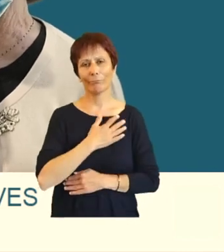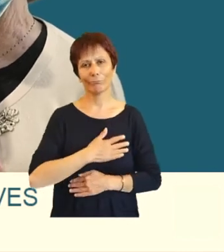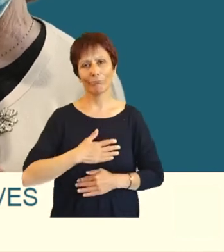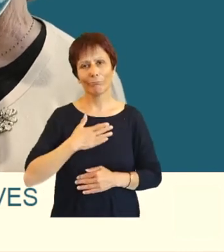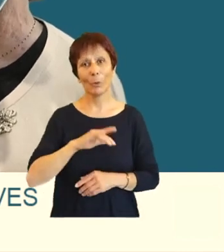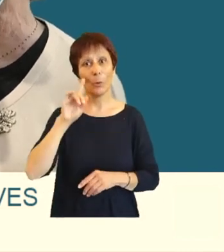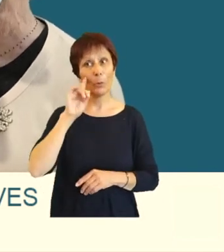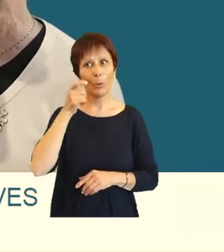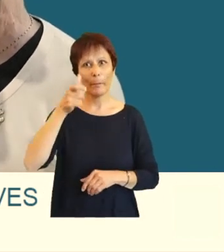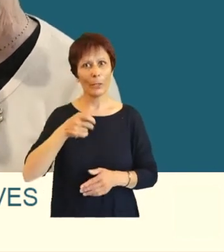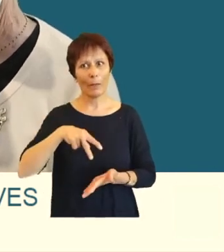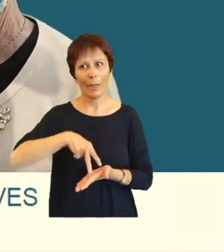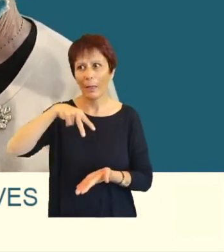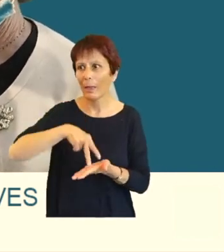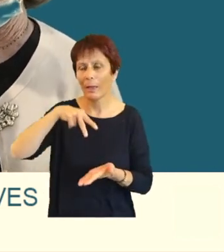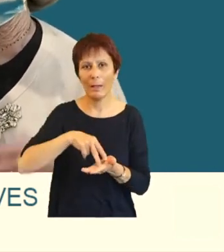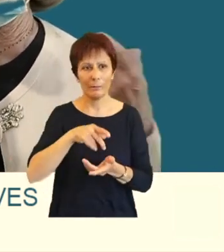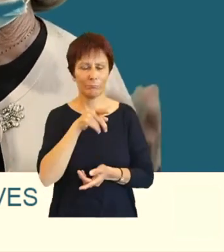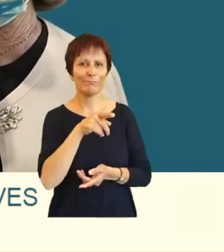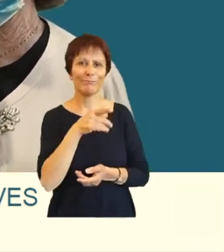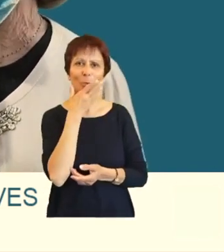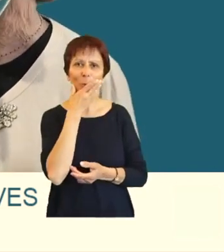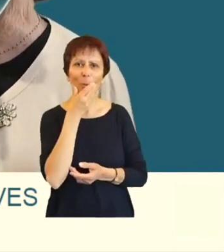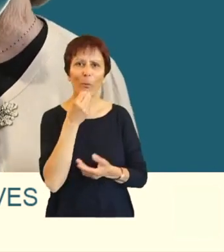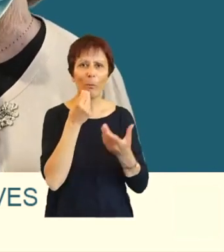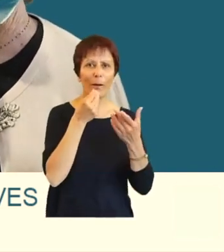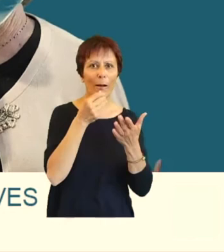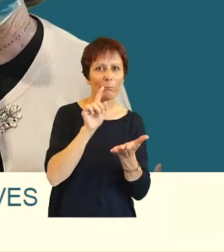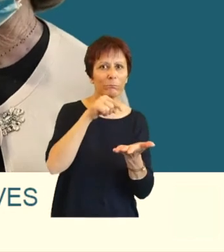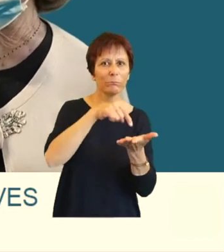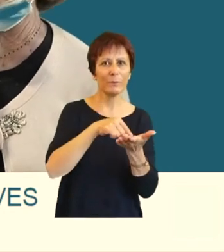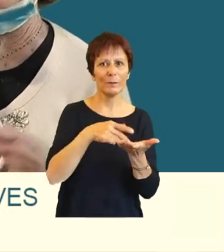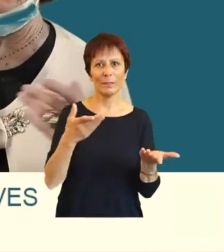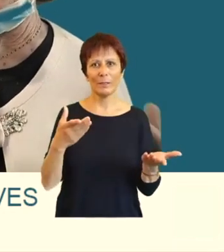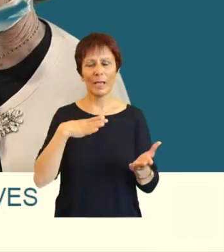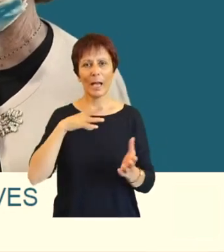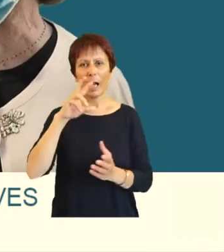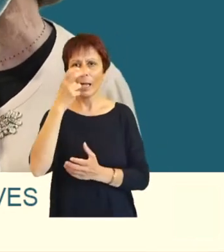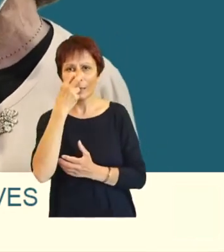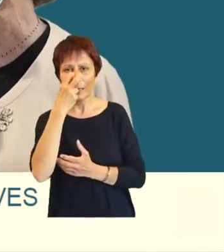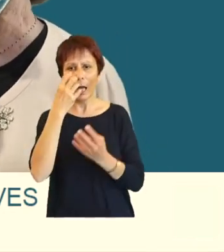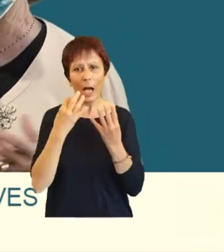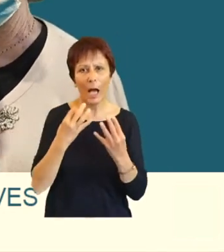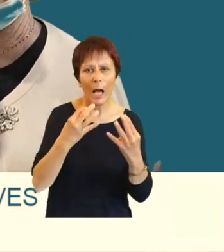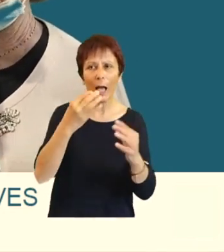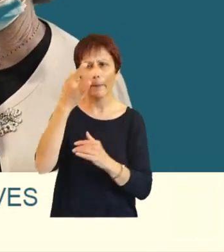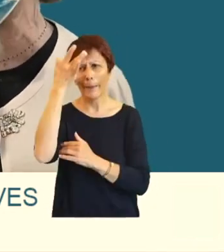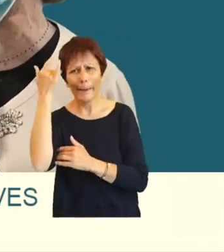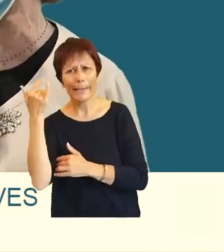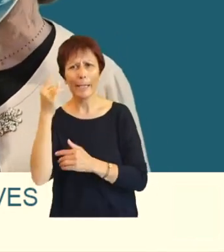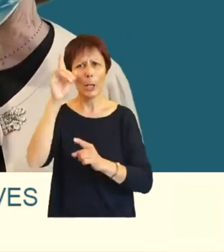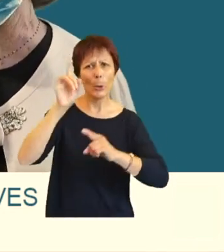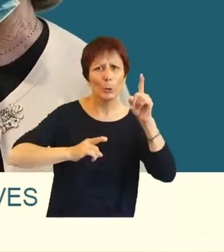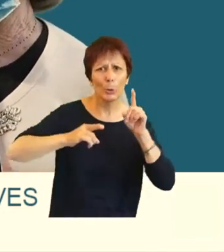que les gens attendent et c'est un lieu remarquable. Et je ne pourrais pas faire toute la liste. Après, il y a Cirque en Herbe, ensuite il y a l'été, durant tout le mois de